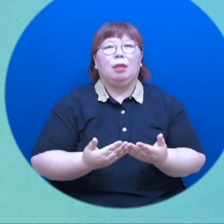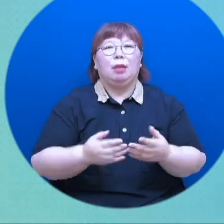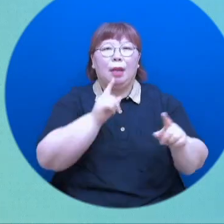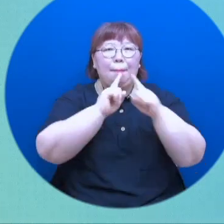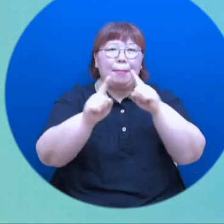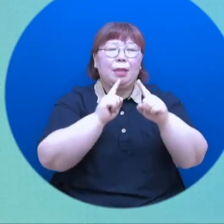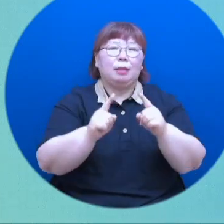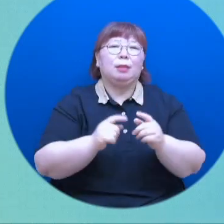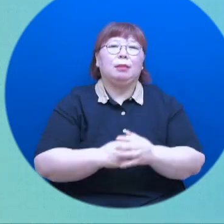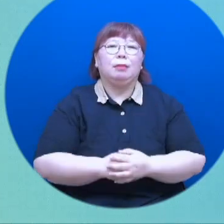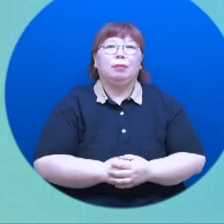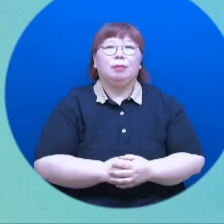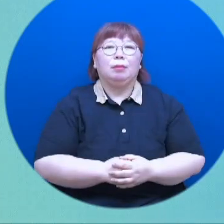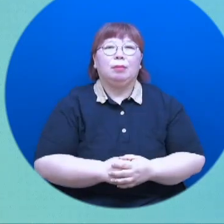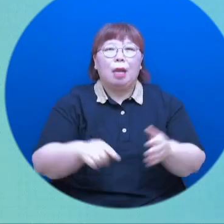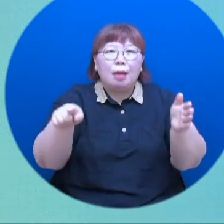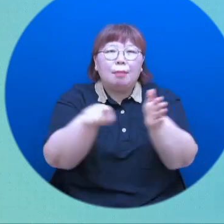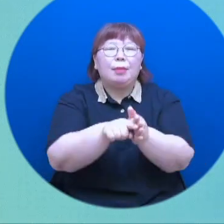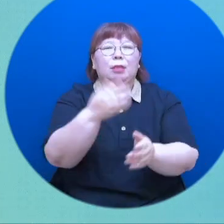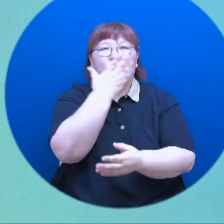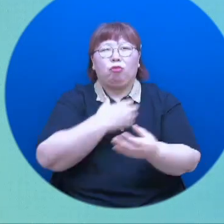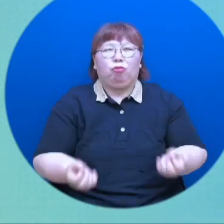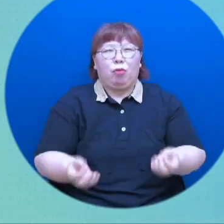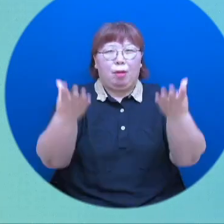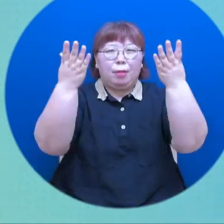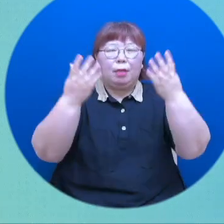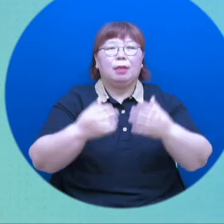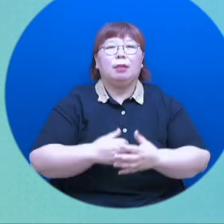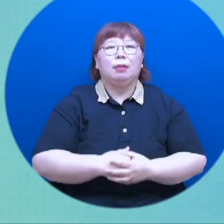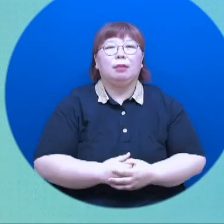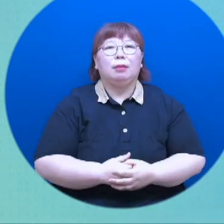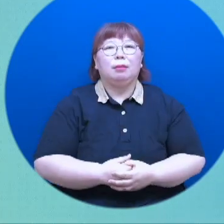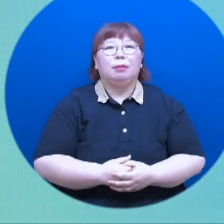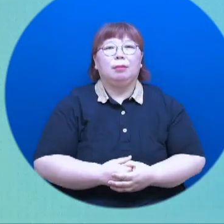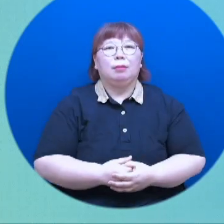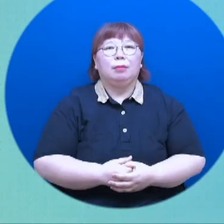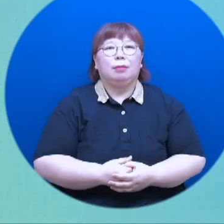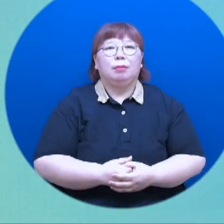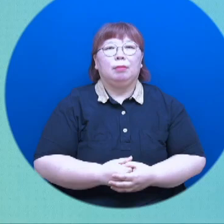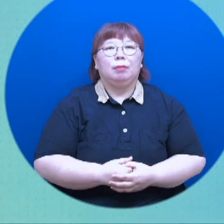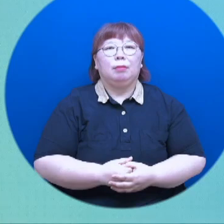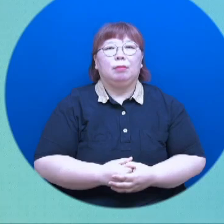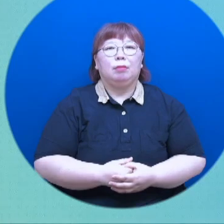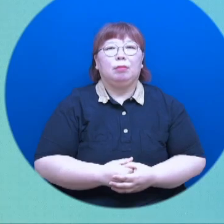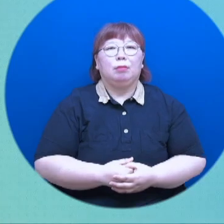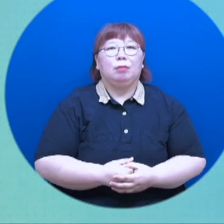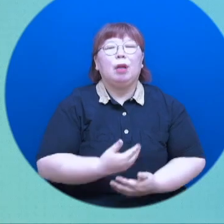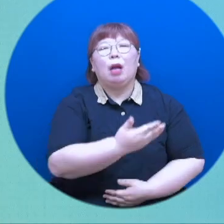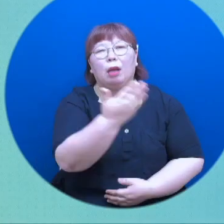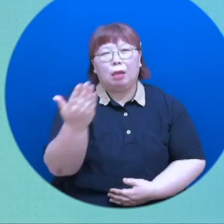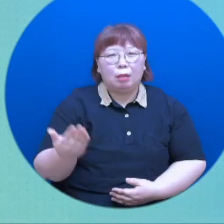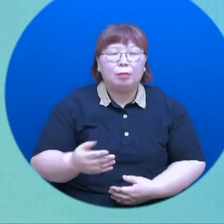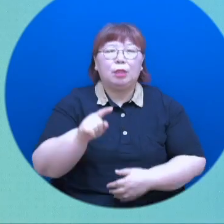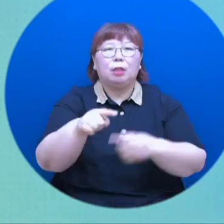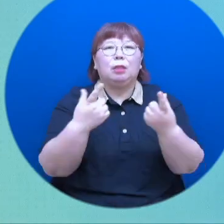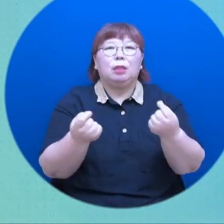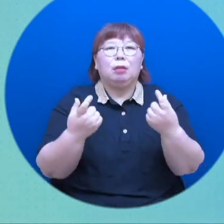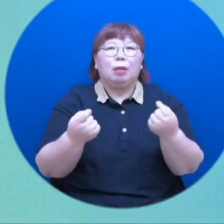말씀하고 있습니다. 믿으시기를 주의 이름으로 축원합니다. 여러분, 하나님은 이렇게 일하시는 분이에요.